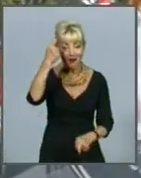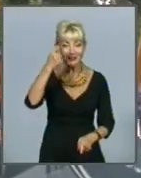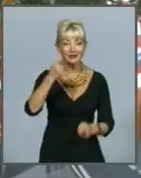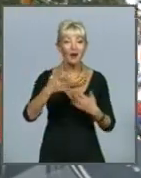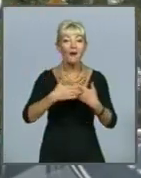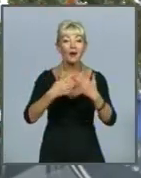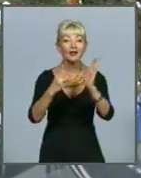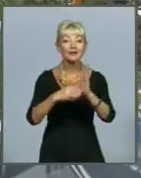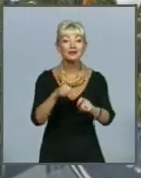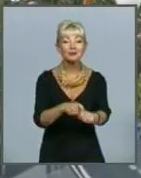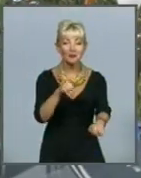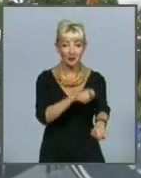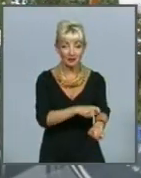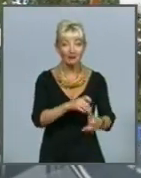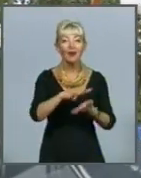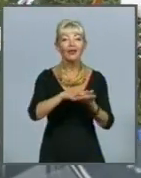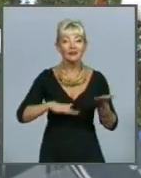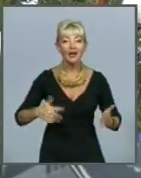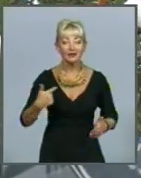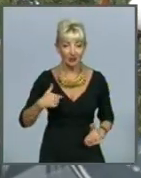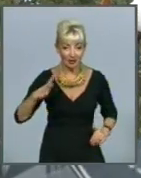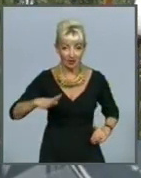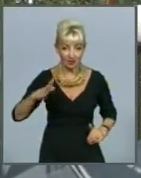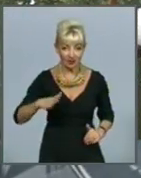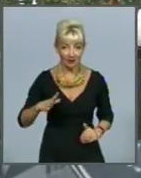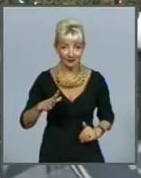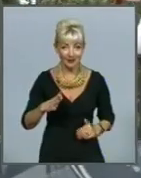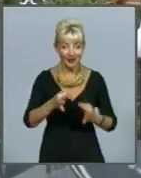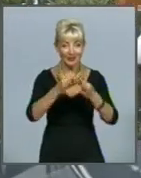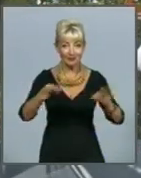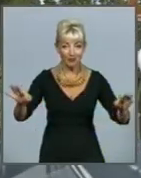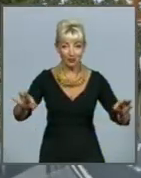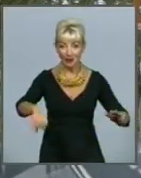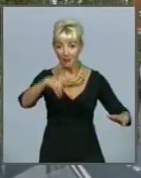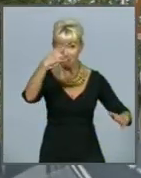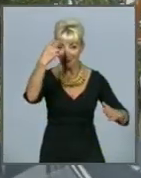метрів. Далі нас очікує вільне падіння. Ну що ж, поїхали?